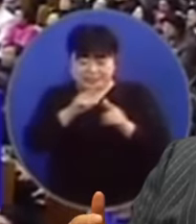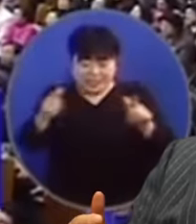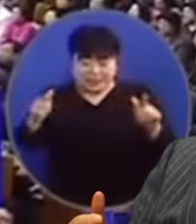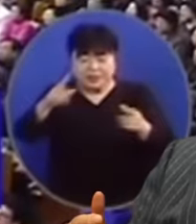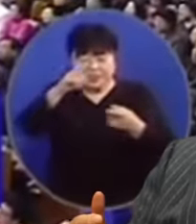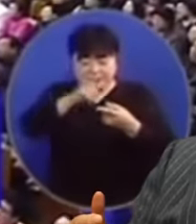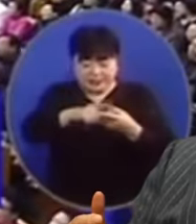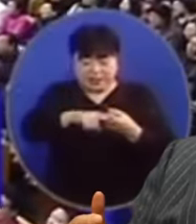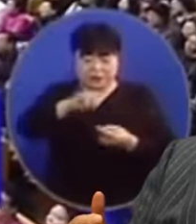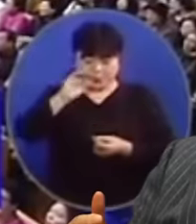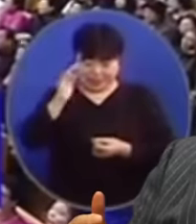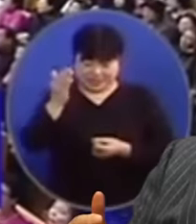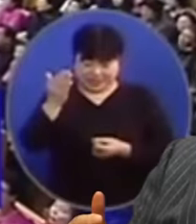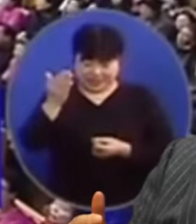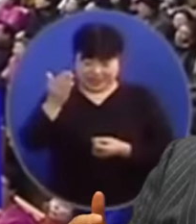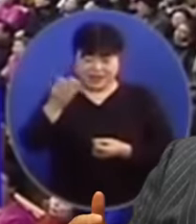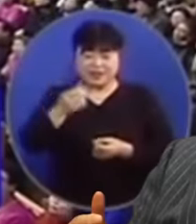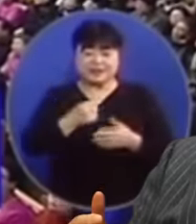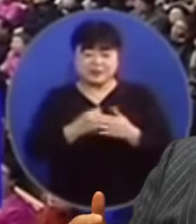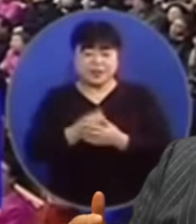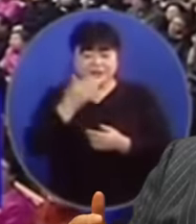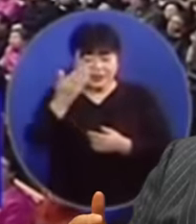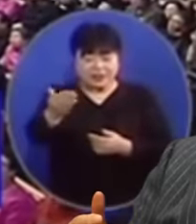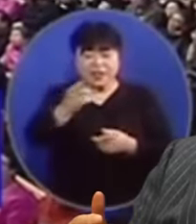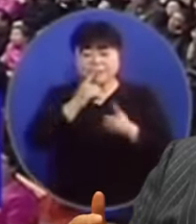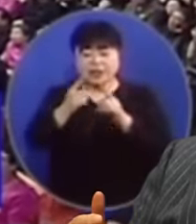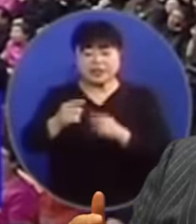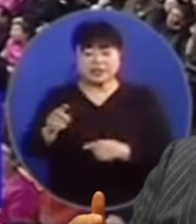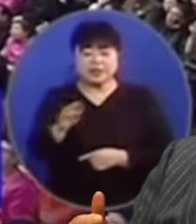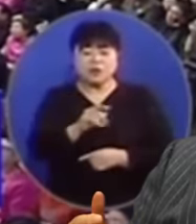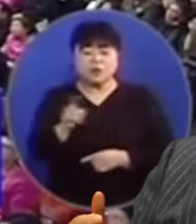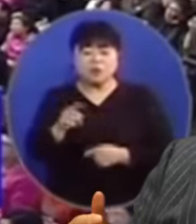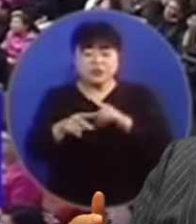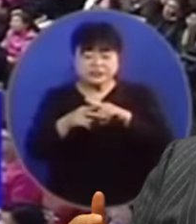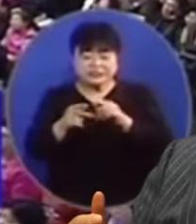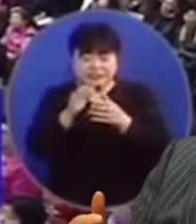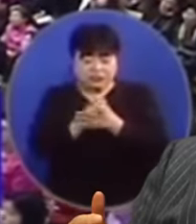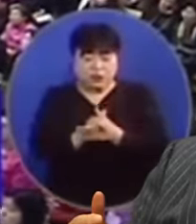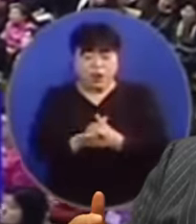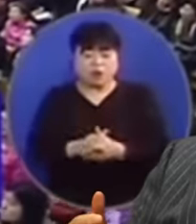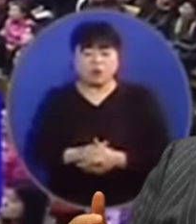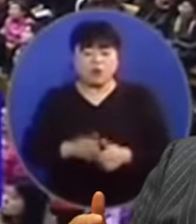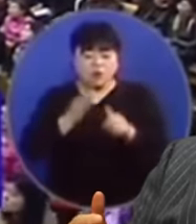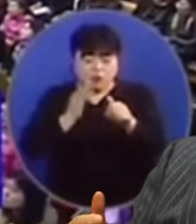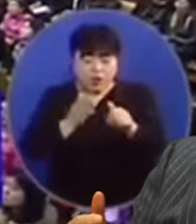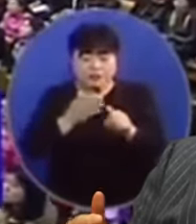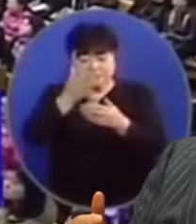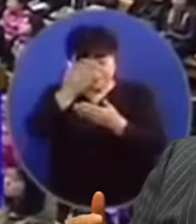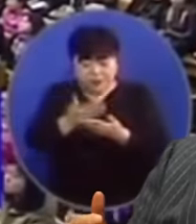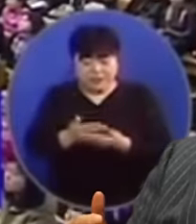아니하면 그대로 되리라. 그러므로 내가 너희에게 말하노니 무엇이든지 기도하고